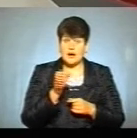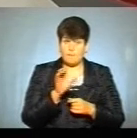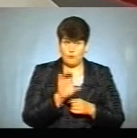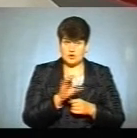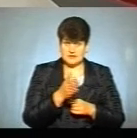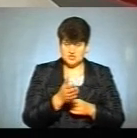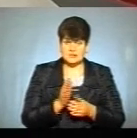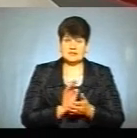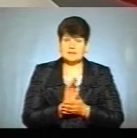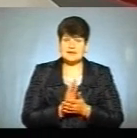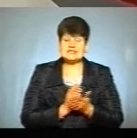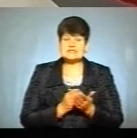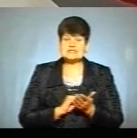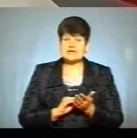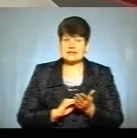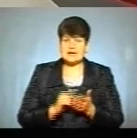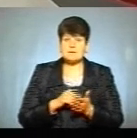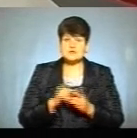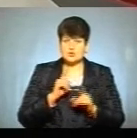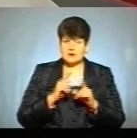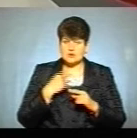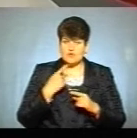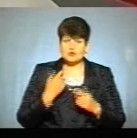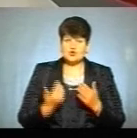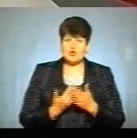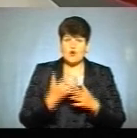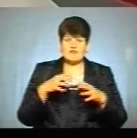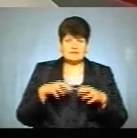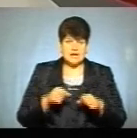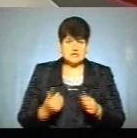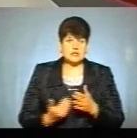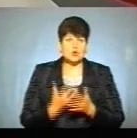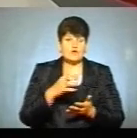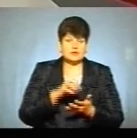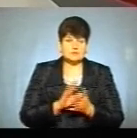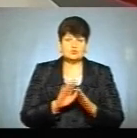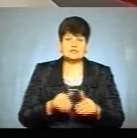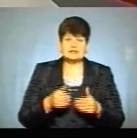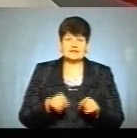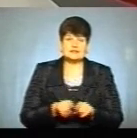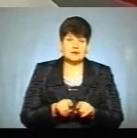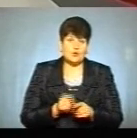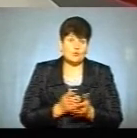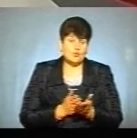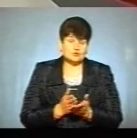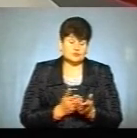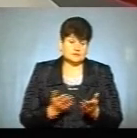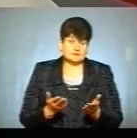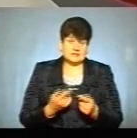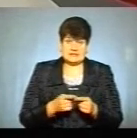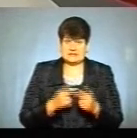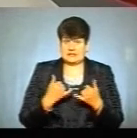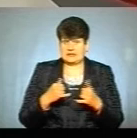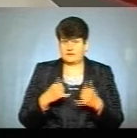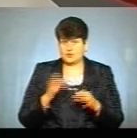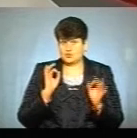де прес-секретар міської ради говорить про те, що новий власник чи новий орендар буде надавати ті самі послуги, ну трошки воно дивно